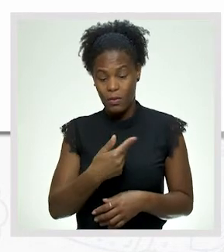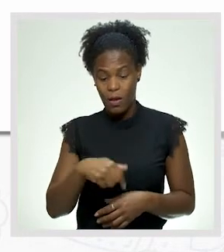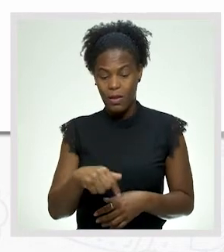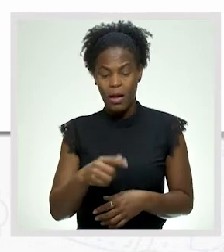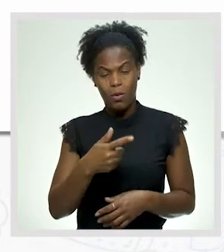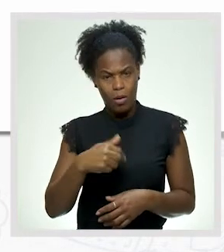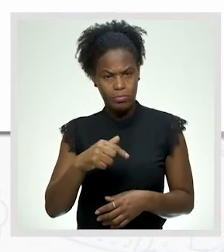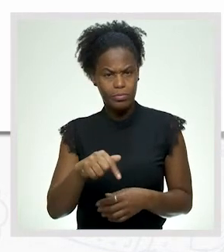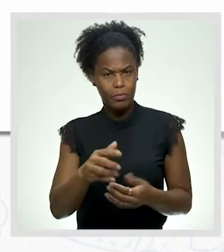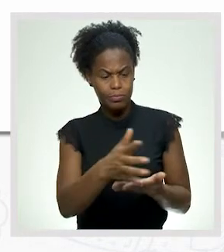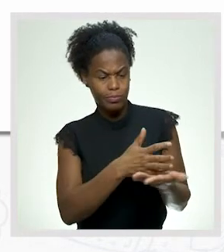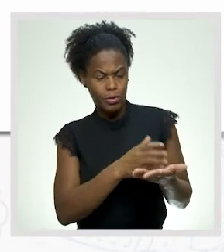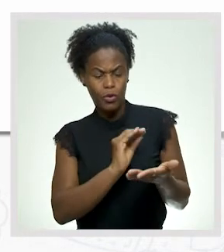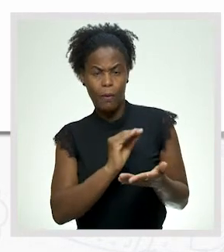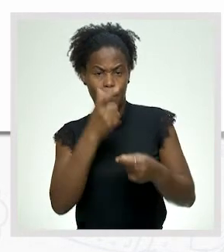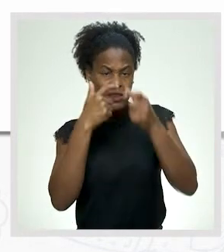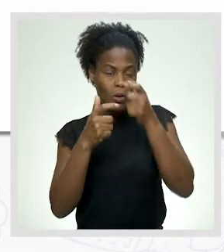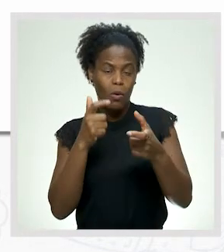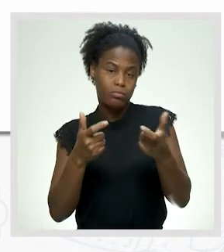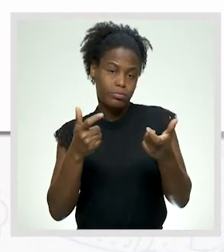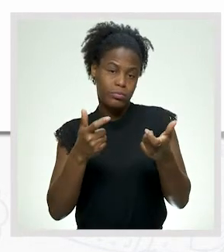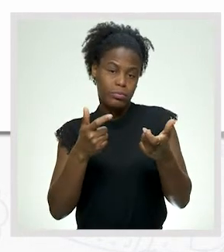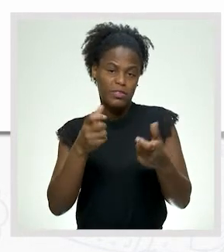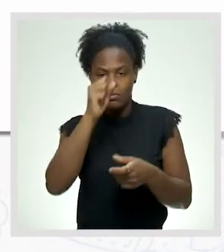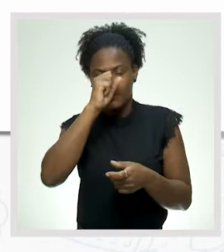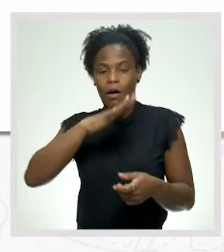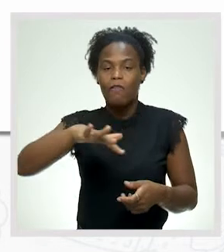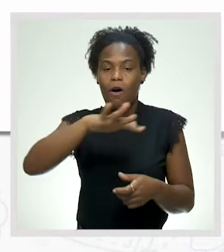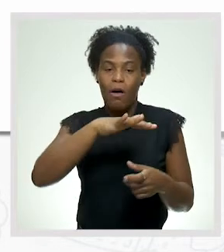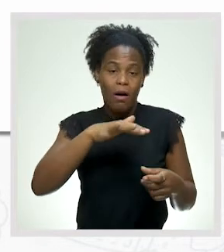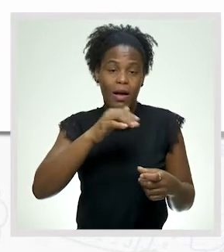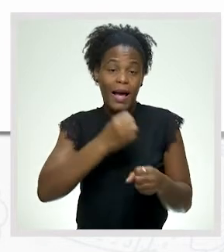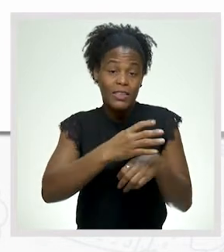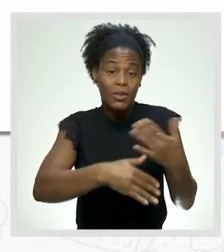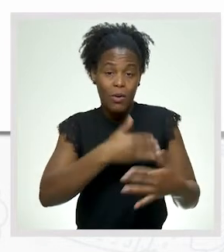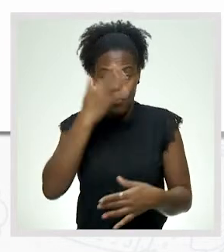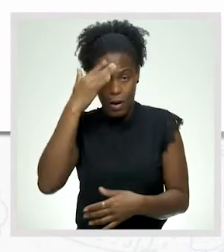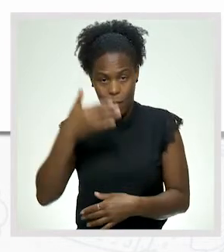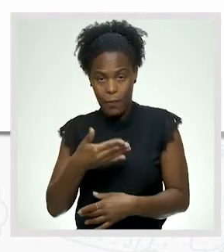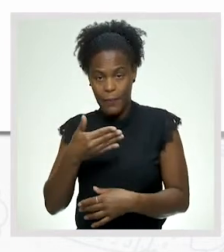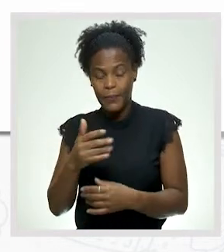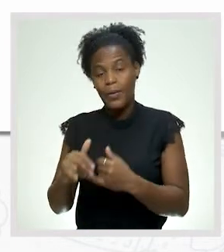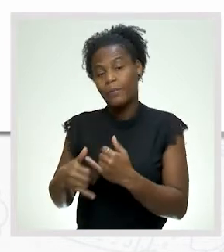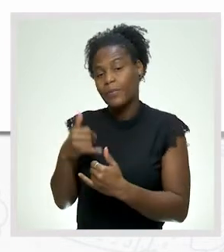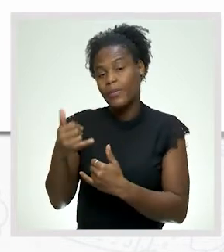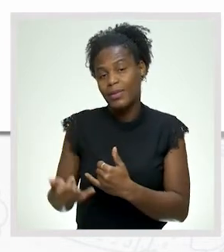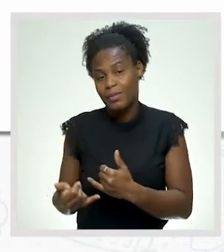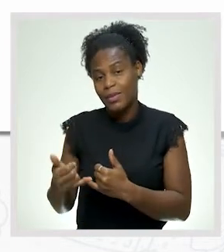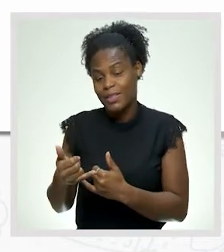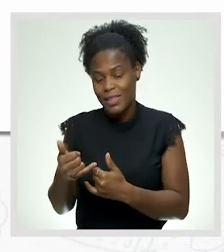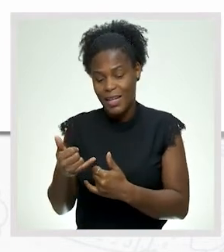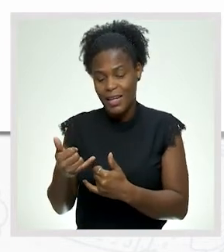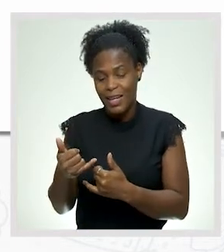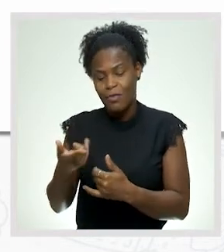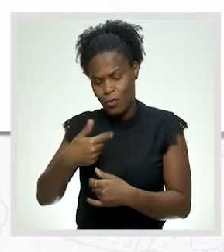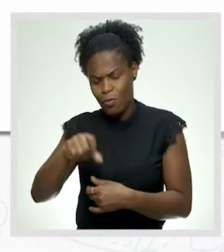on avait engagé des gens des villages, action 1, et on